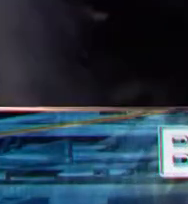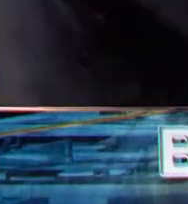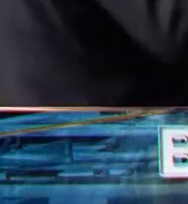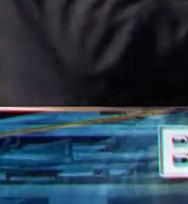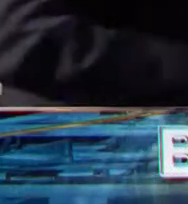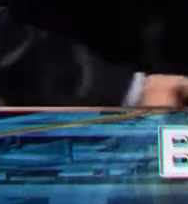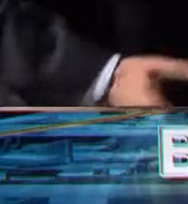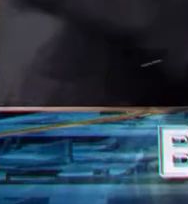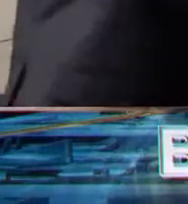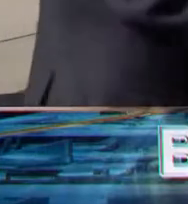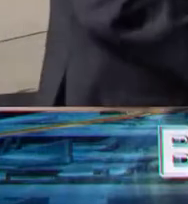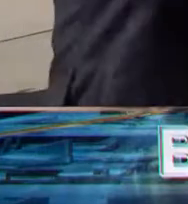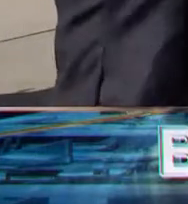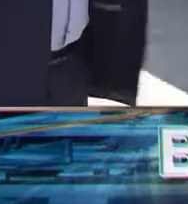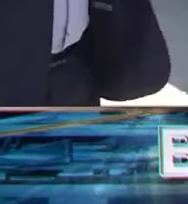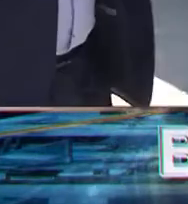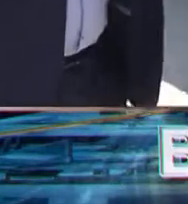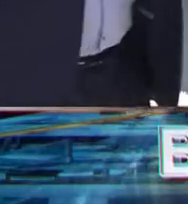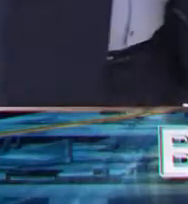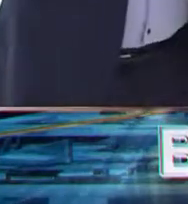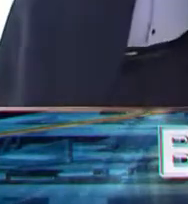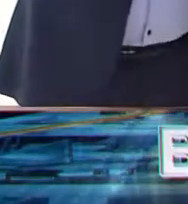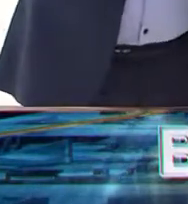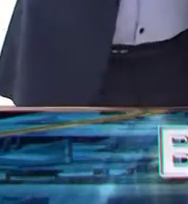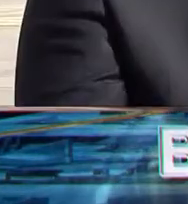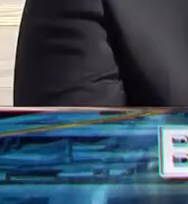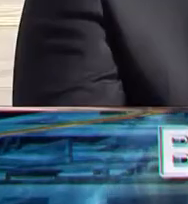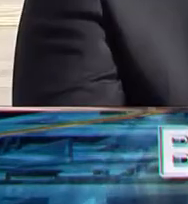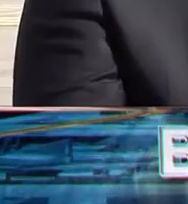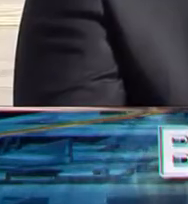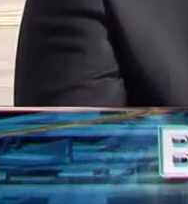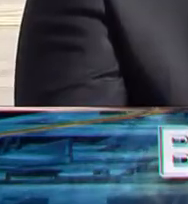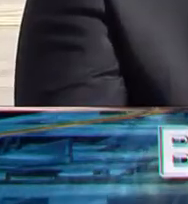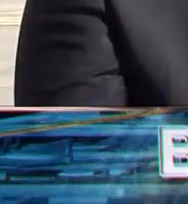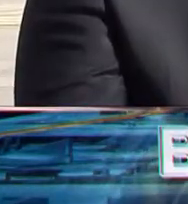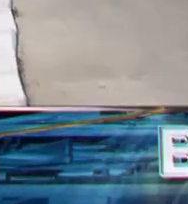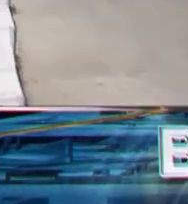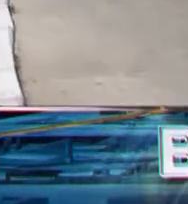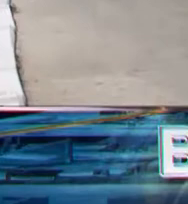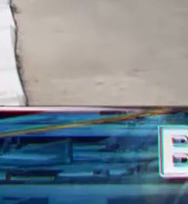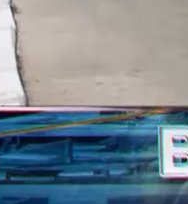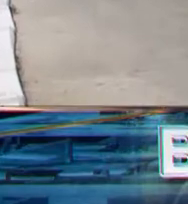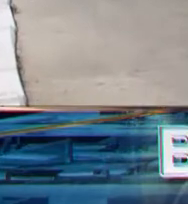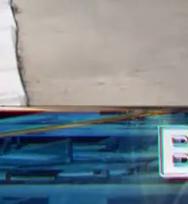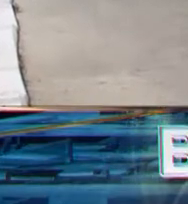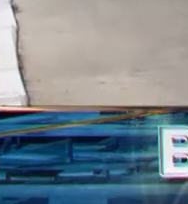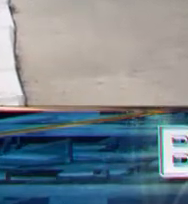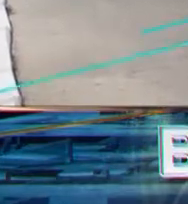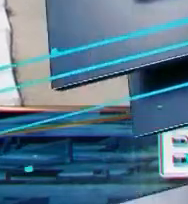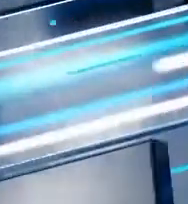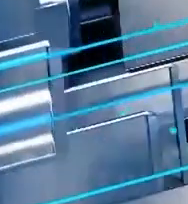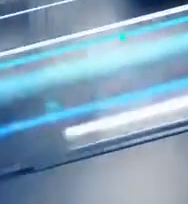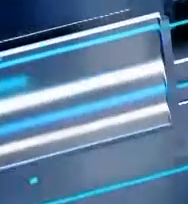Республикалық мониторингтік бақылау тобы аймақта жүр. Кеше олар Қорғастағы Нұрлы жол бекетімен Жаркент крахмал сырне зауытына барды.